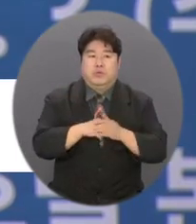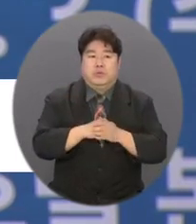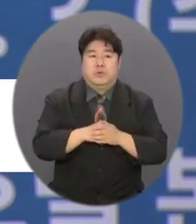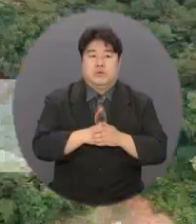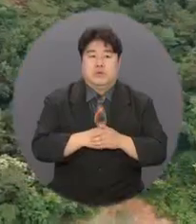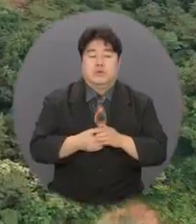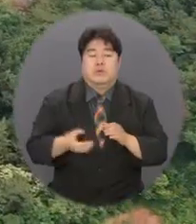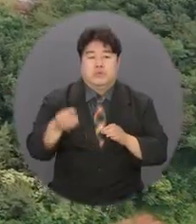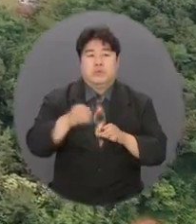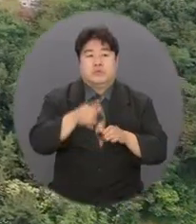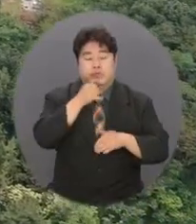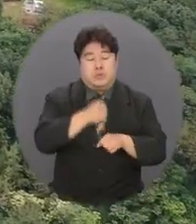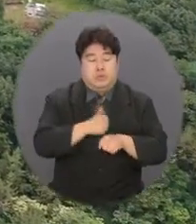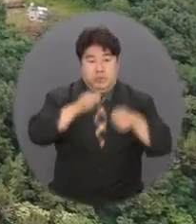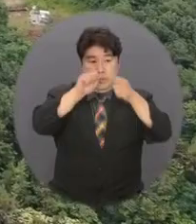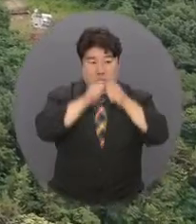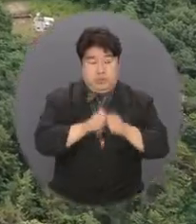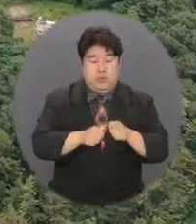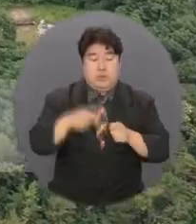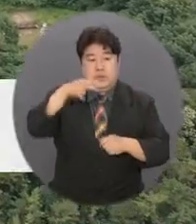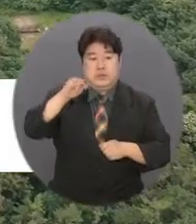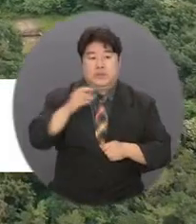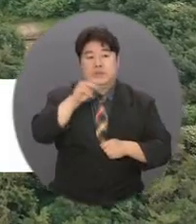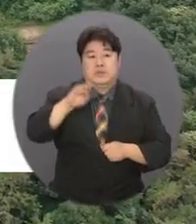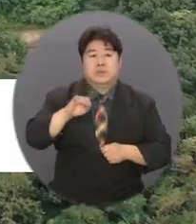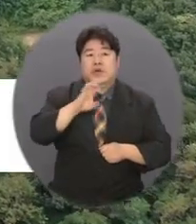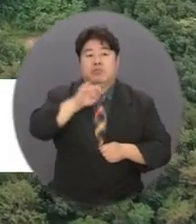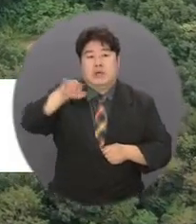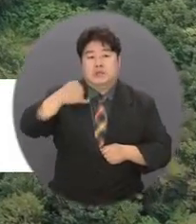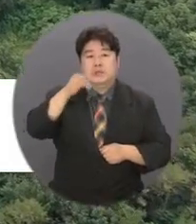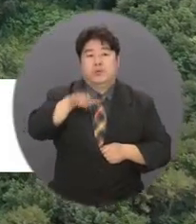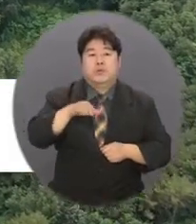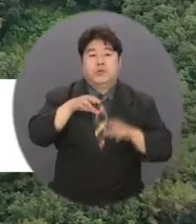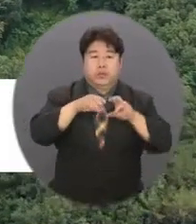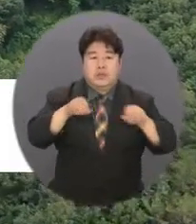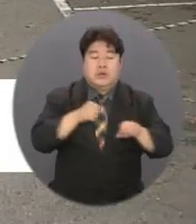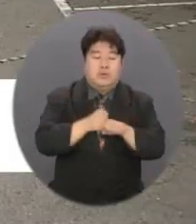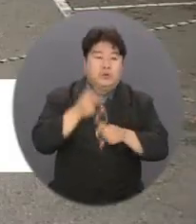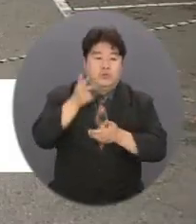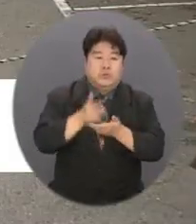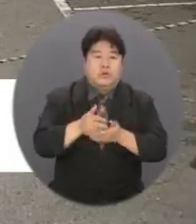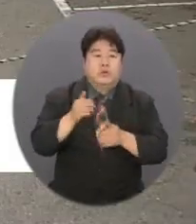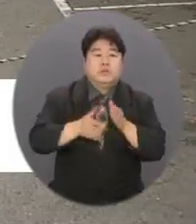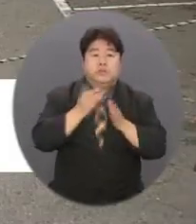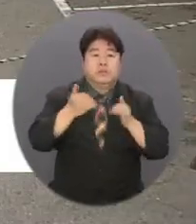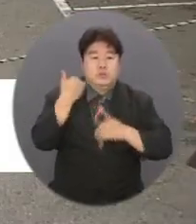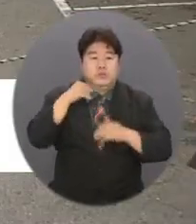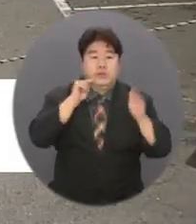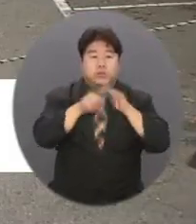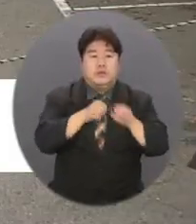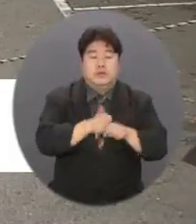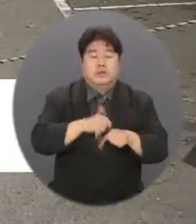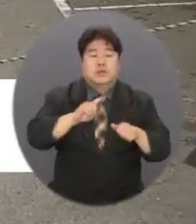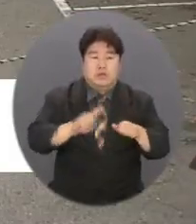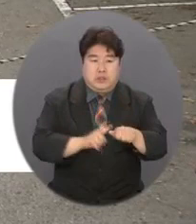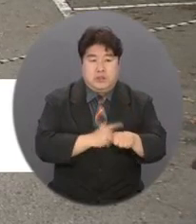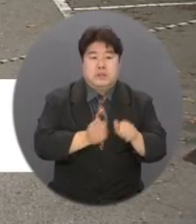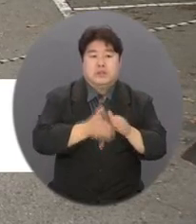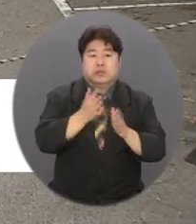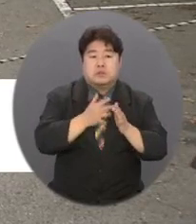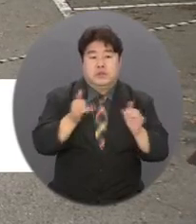수 있었습니다 구체적으로는 신양 파크 호텔 부지와 주차장에는 시민 누구나 찾을 수 있는 생태 시민 정원을